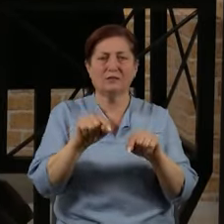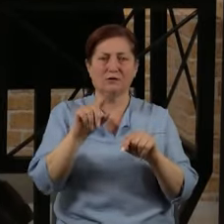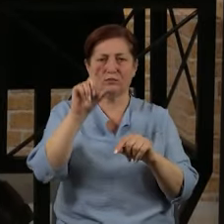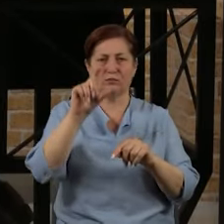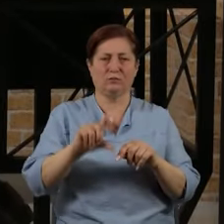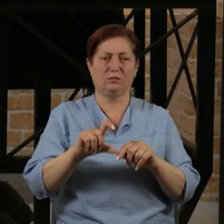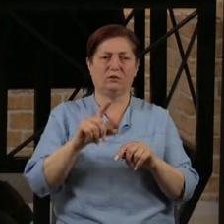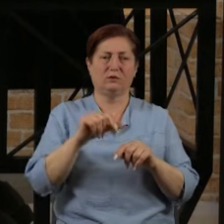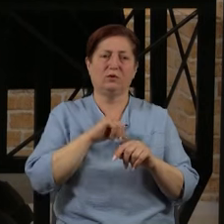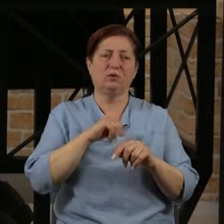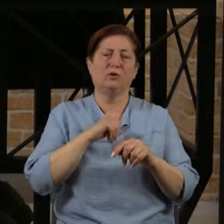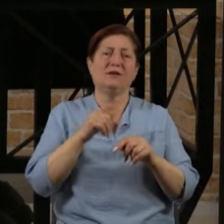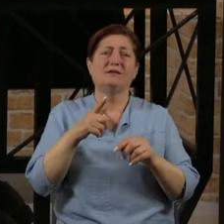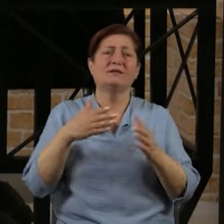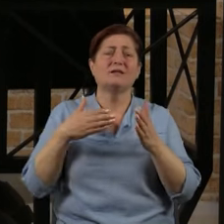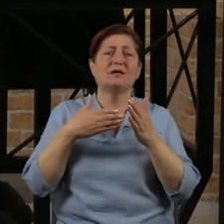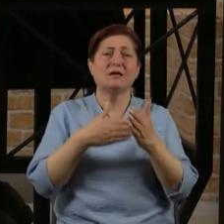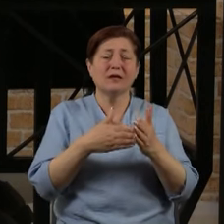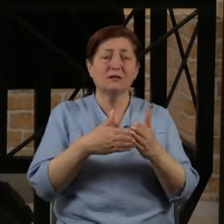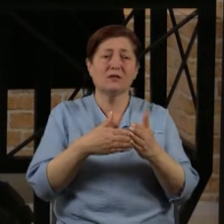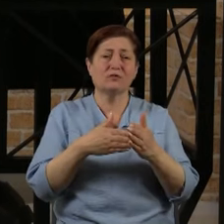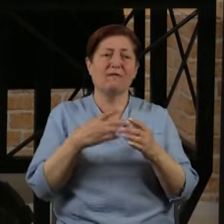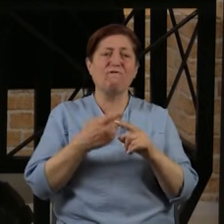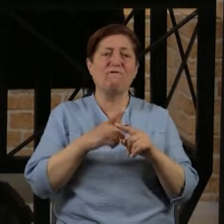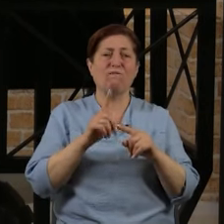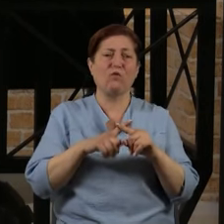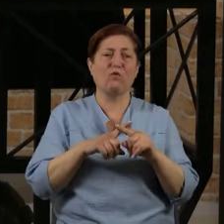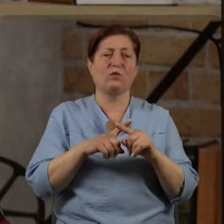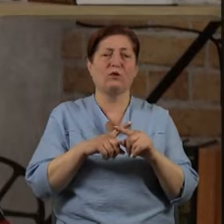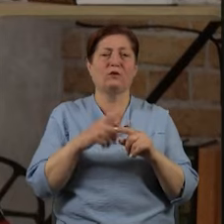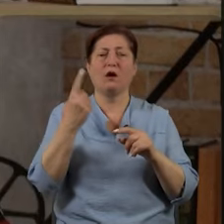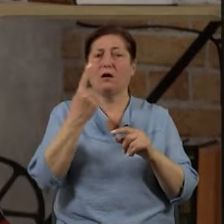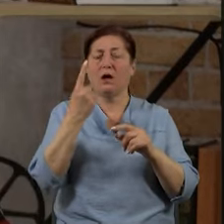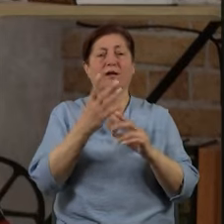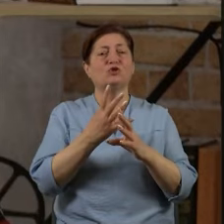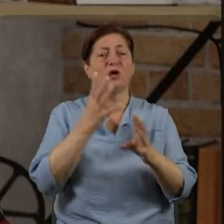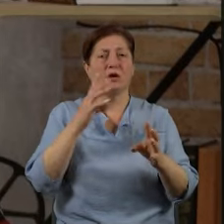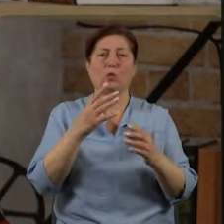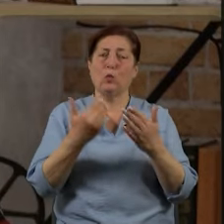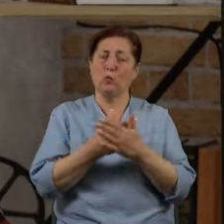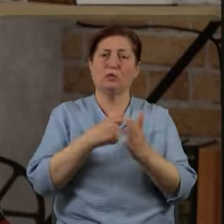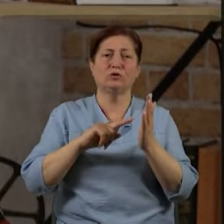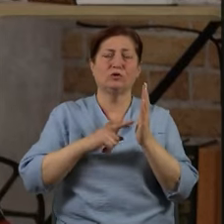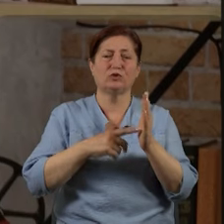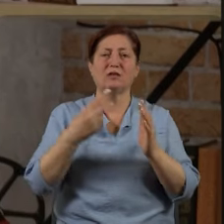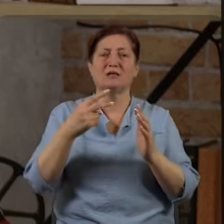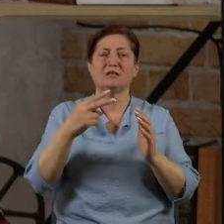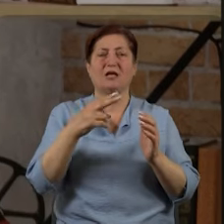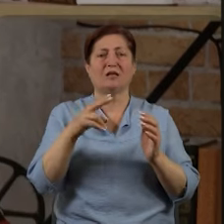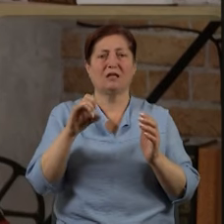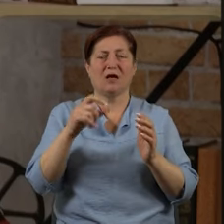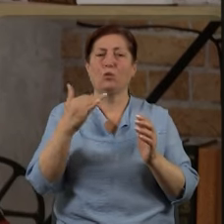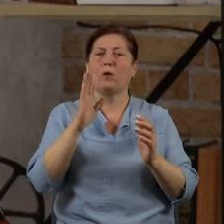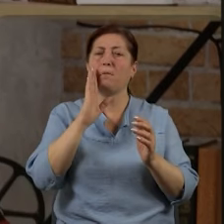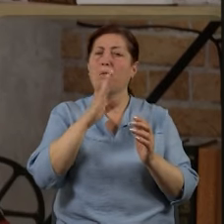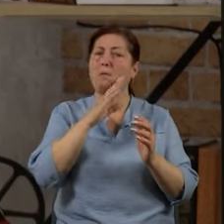են եզրահանգման, ասած այն է, սրանք բերում են այն եզրահանգման, որ առաջին հայացքից էլի շեշտում եմ, որ 20-րդ դարասկզբի մեր մայրերգության